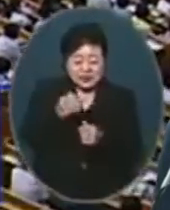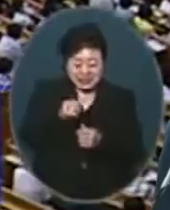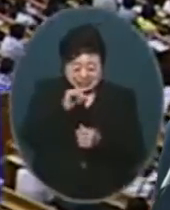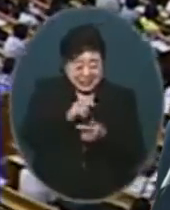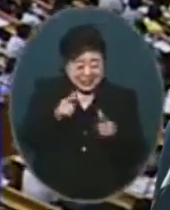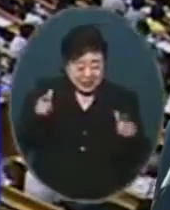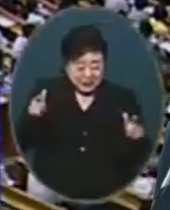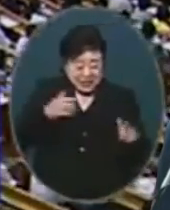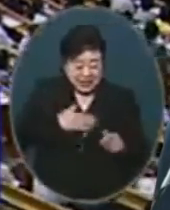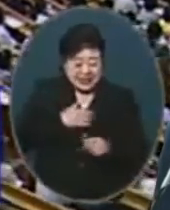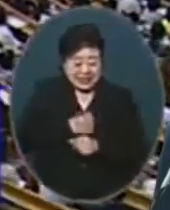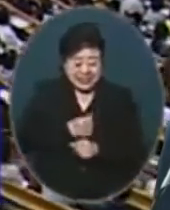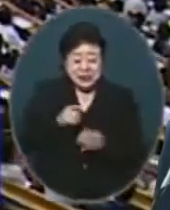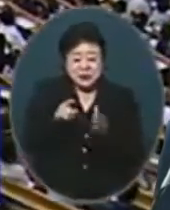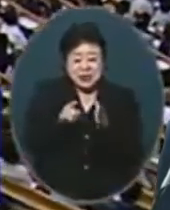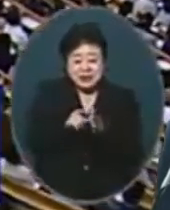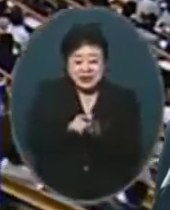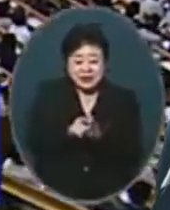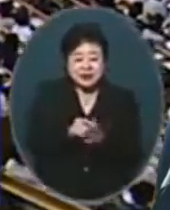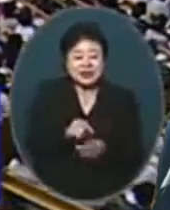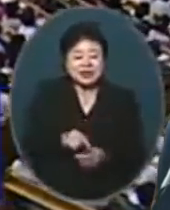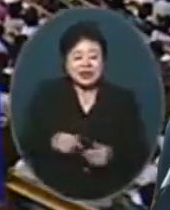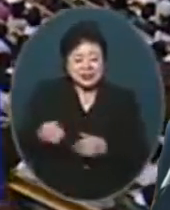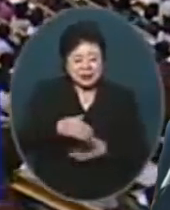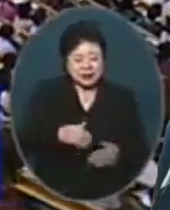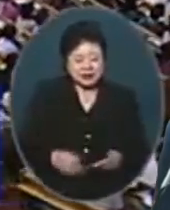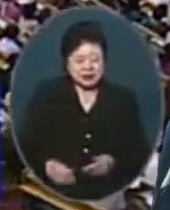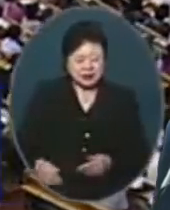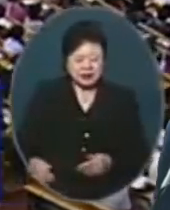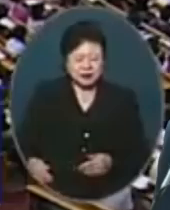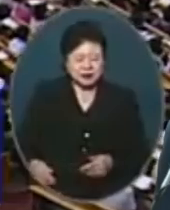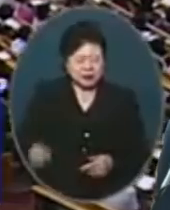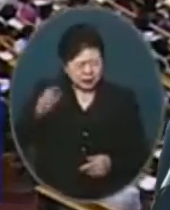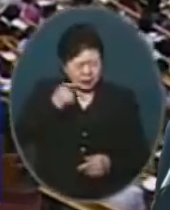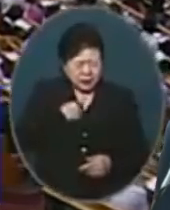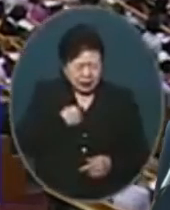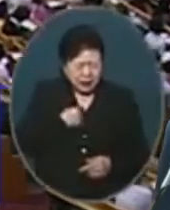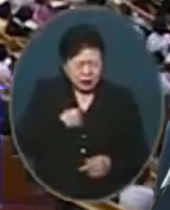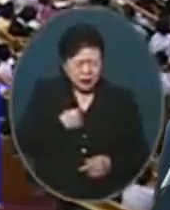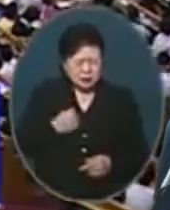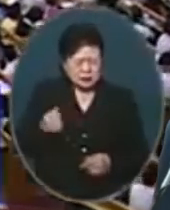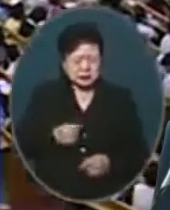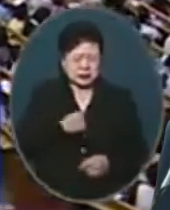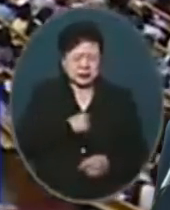있지 아니함을 알게 하려 하십니다. 우리가 사방으로 우겨쌈을 당하여도 쌓이지 아니하며